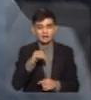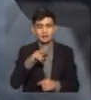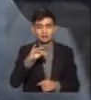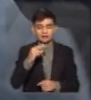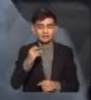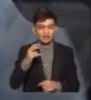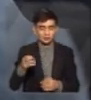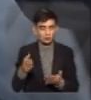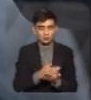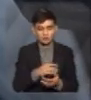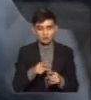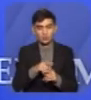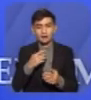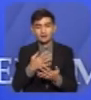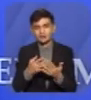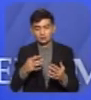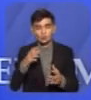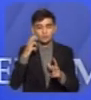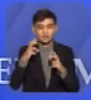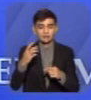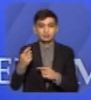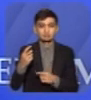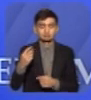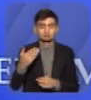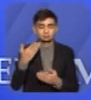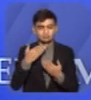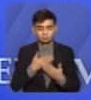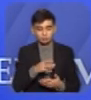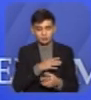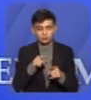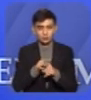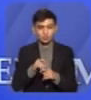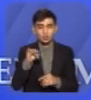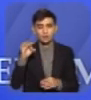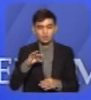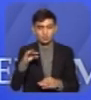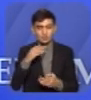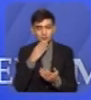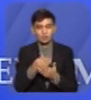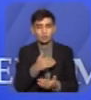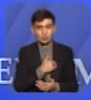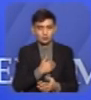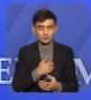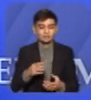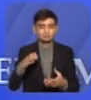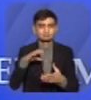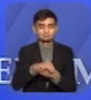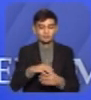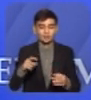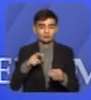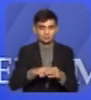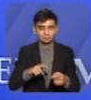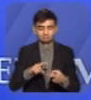лицензии. Несколько университетов к нам обратились и с предложением о том, что они хотят объединиться. Мы